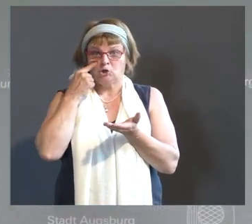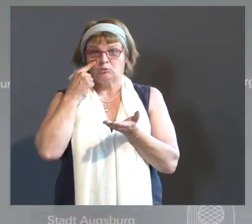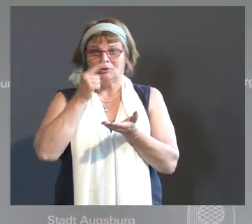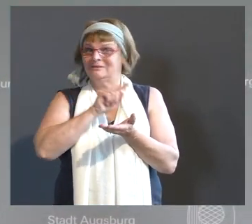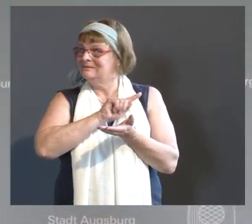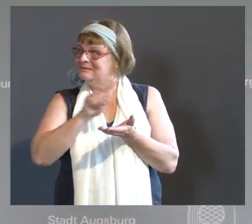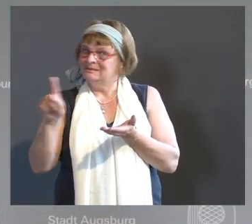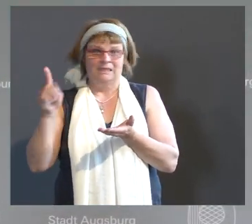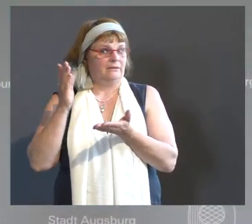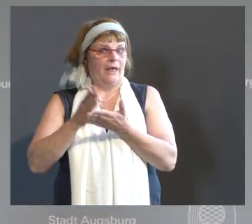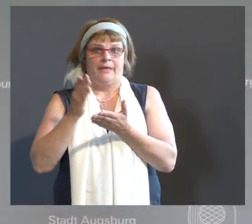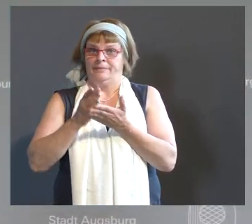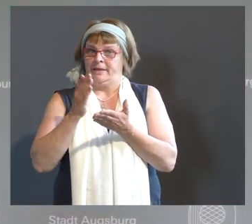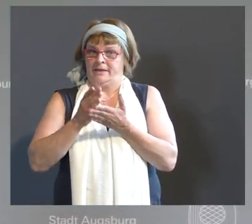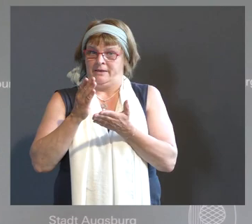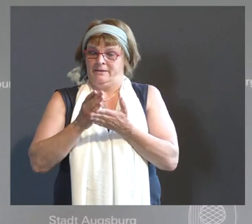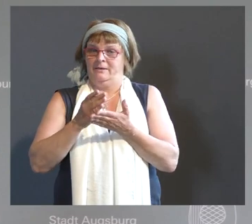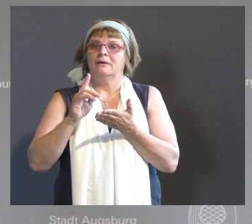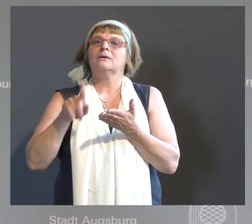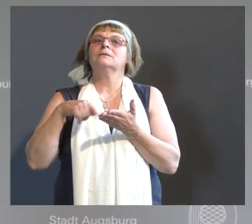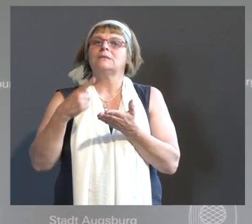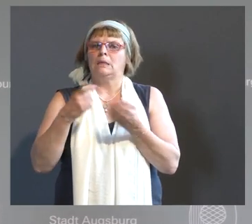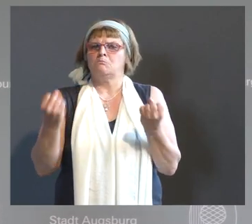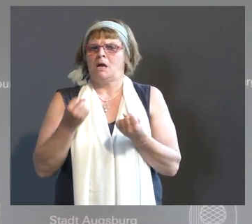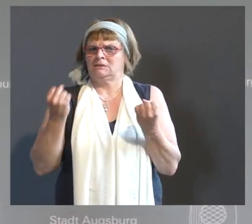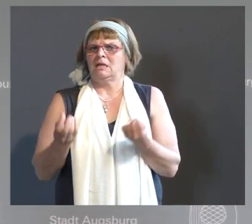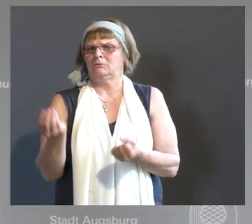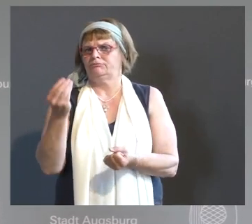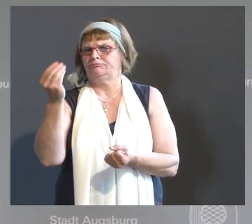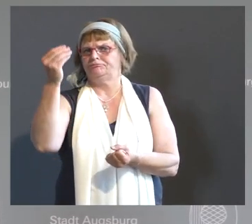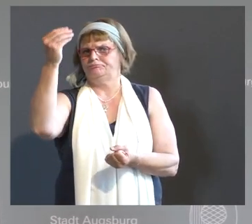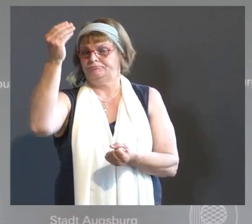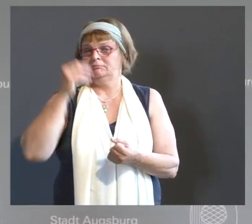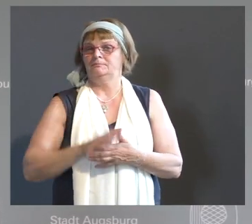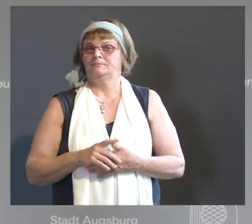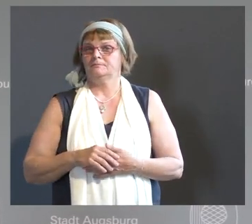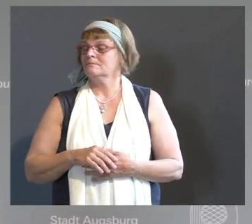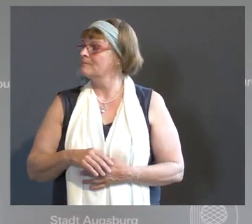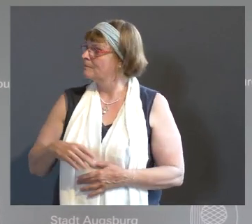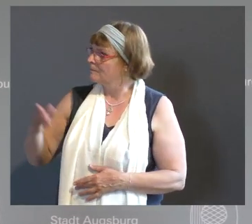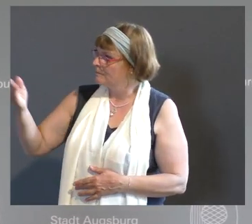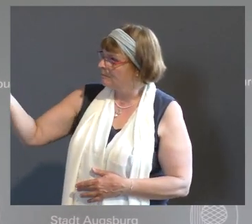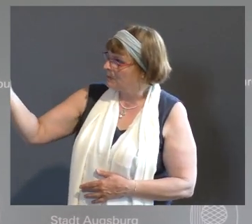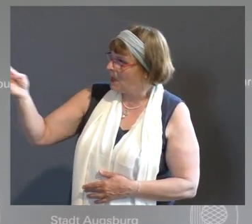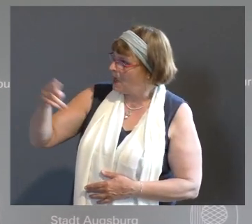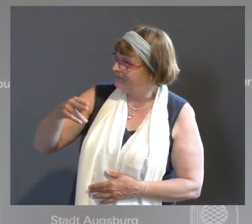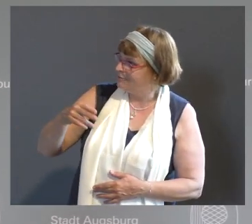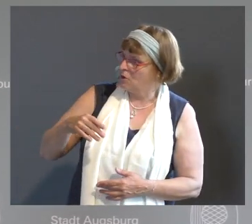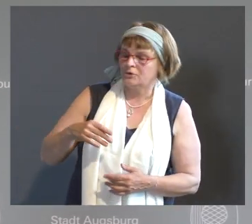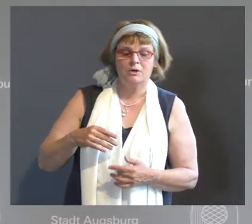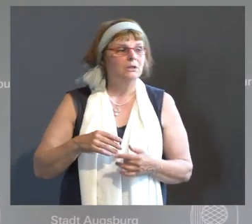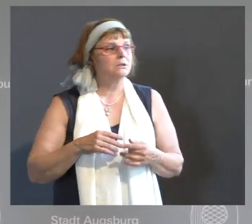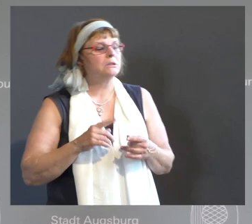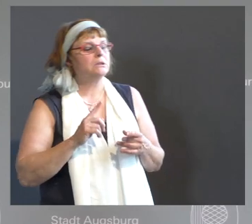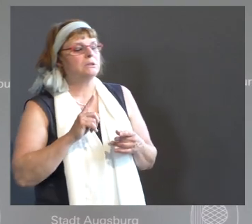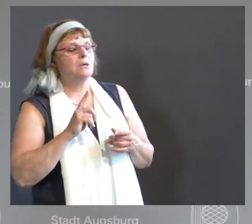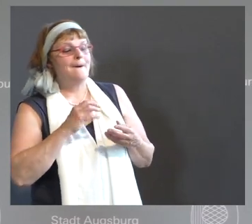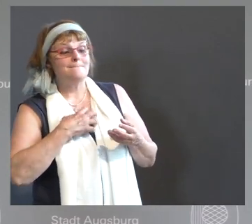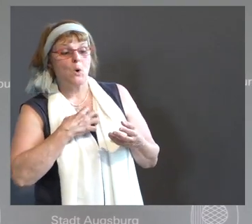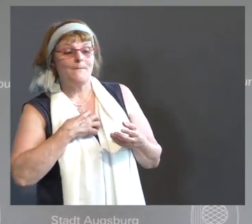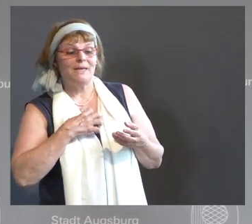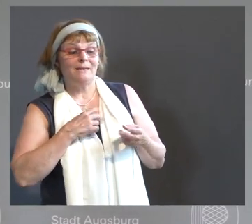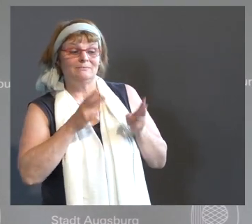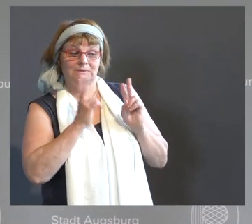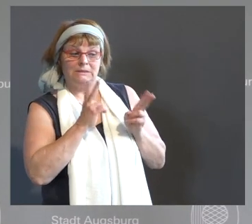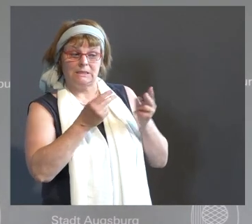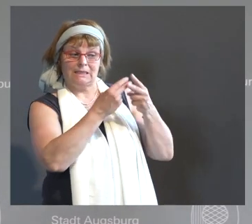Also wir sind sehr zuversichtlich, dass es zu so einer Situation wie am Samstag nicht mehr kommt. Das Problem der Verlagerung haben wir intensiv im Blick und durch die Beruhigung und auch ein